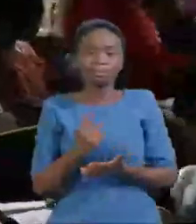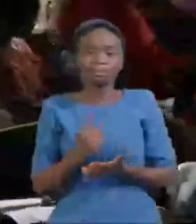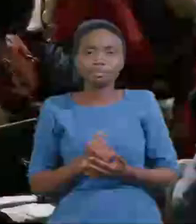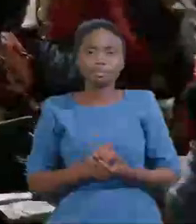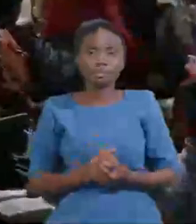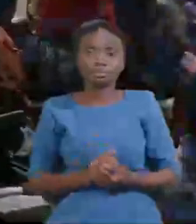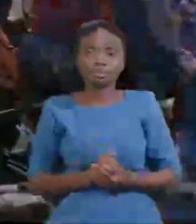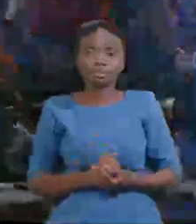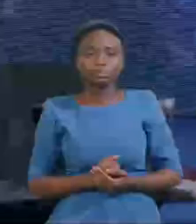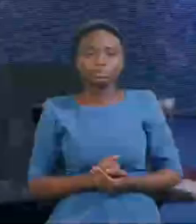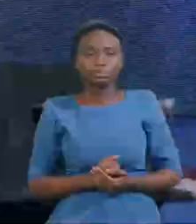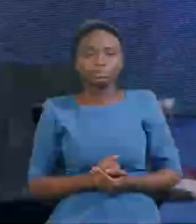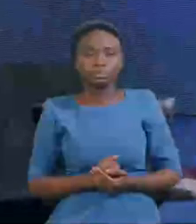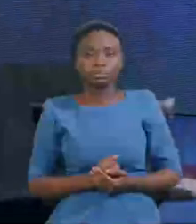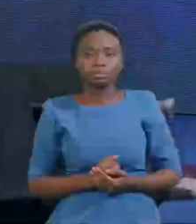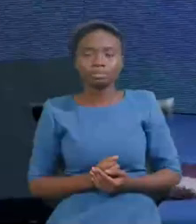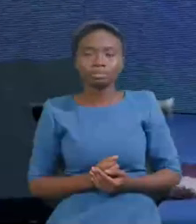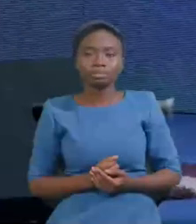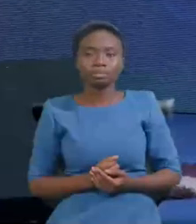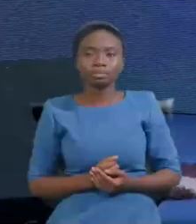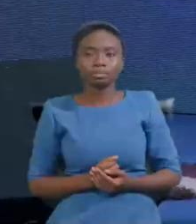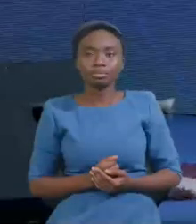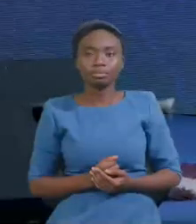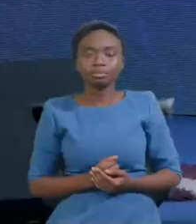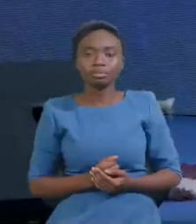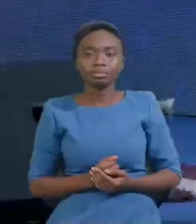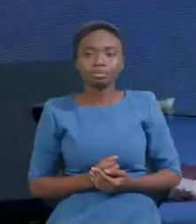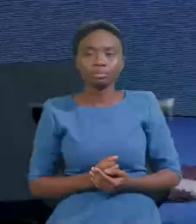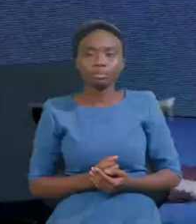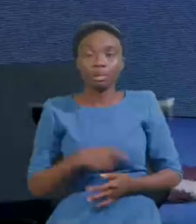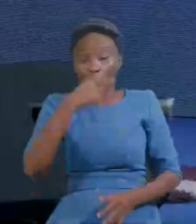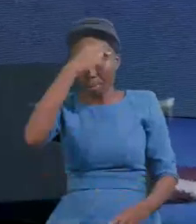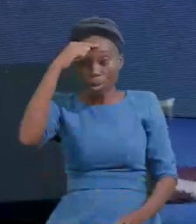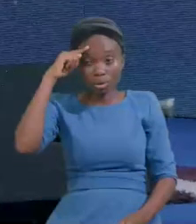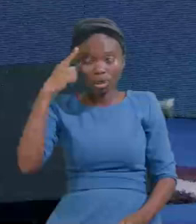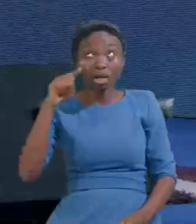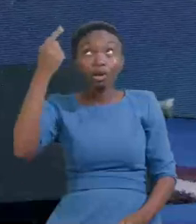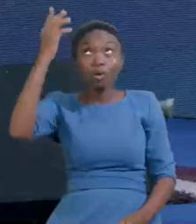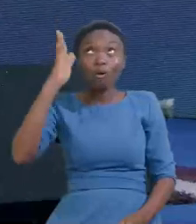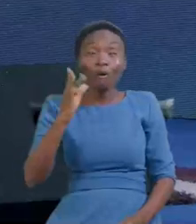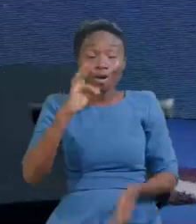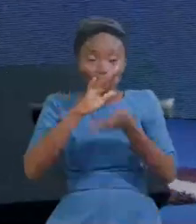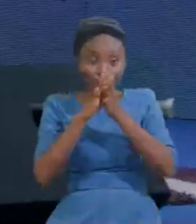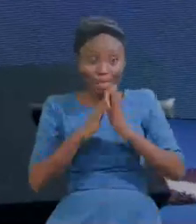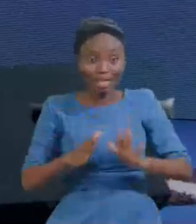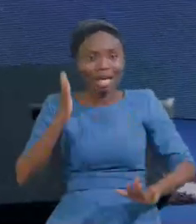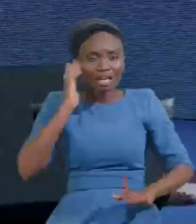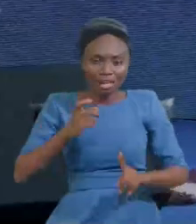Et la vie de victoire va t'accompagner ce soir au nom de Jésus.